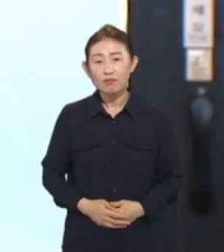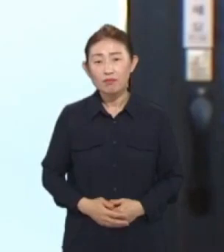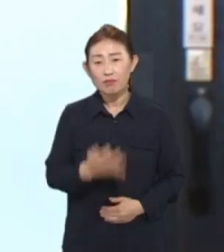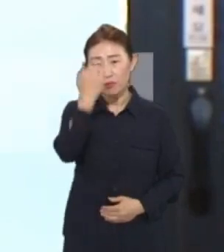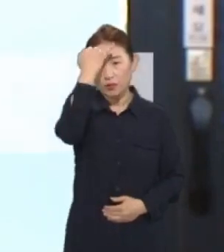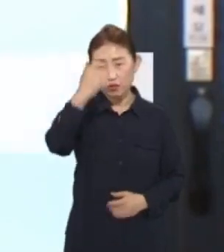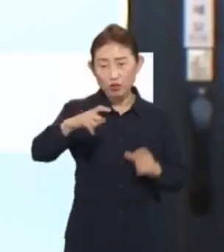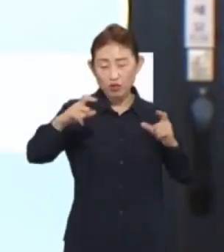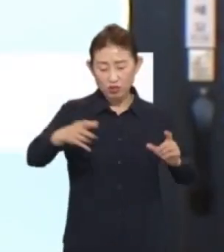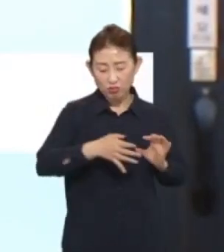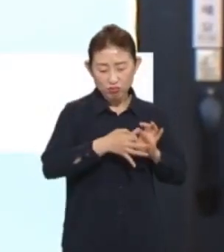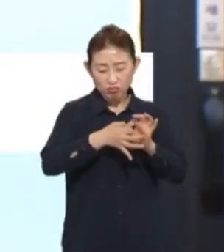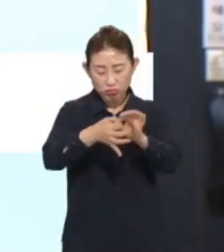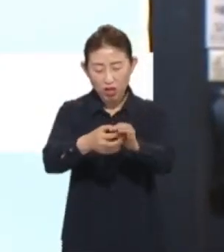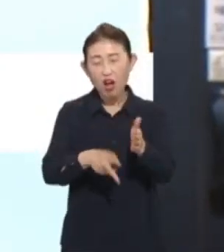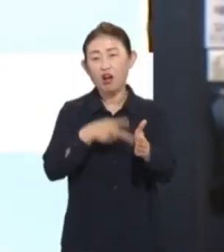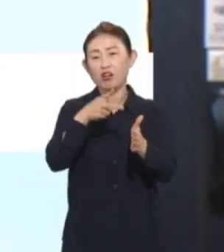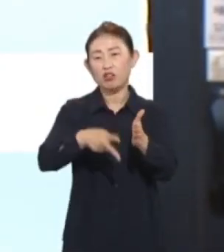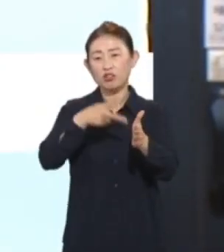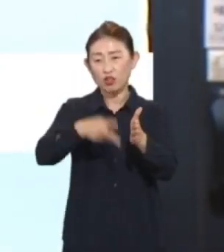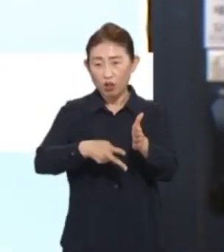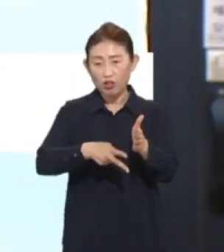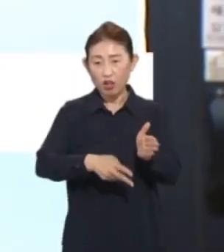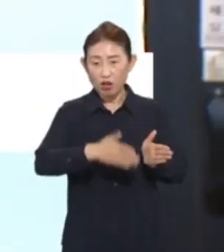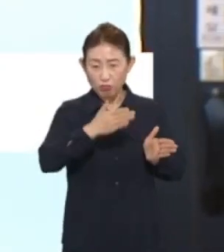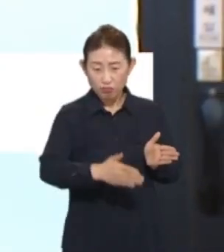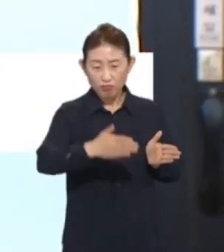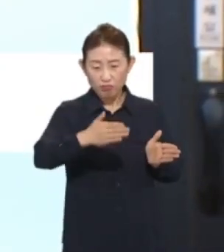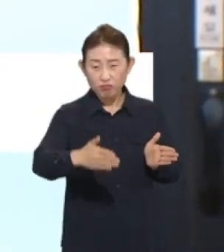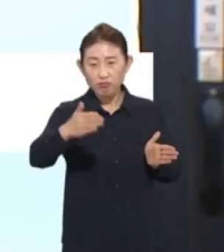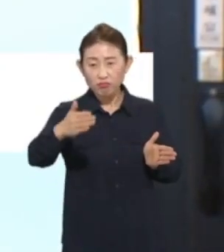충청권 광역철도 뭐 전체 구간에 대해서는